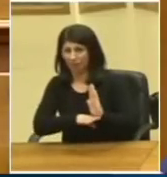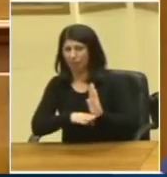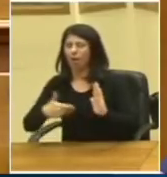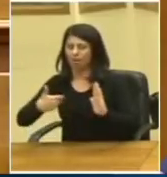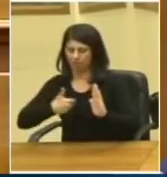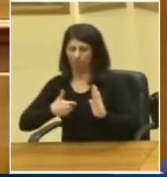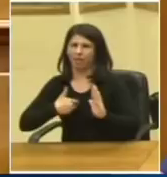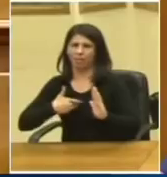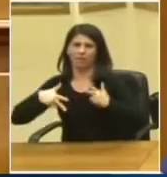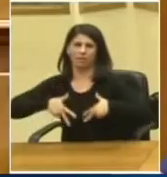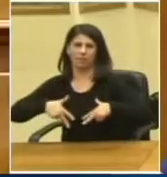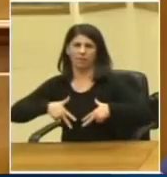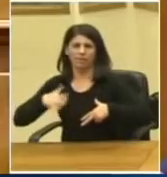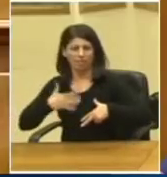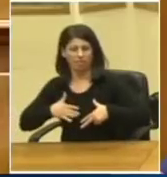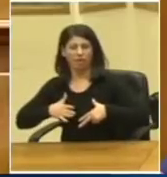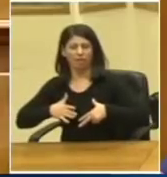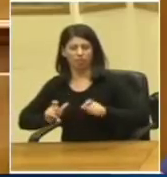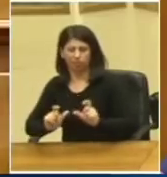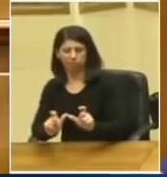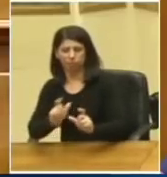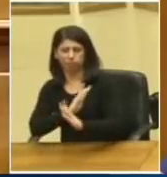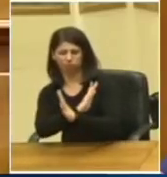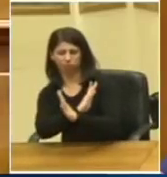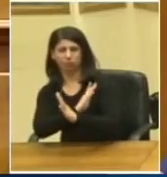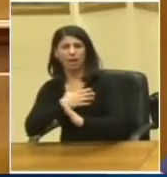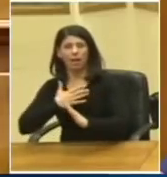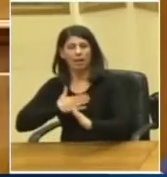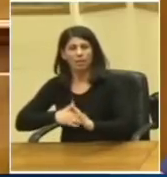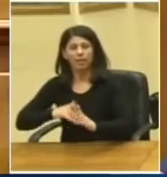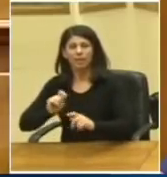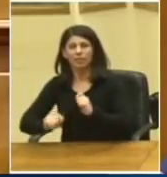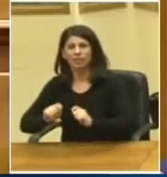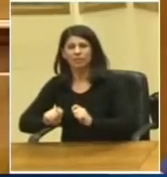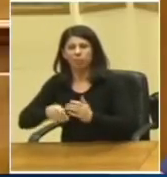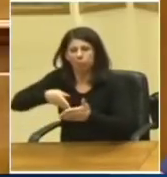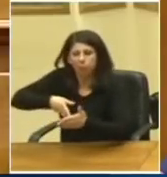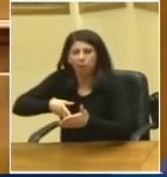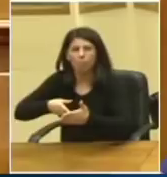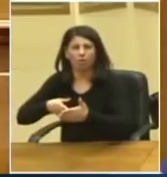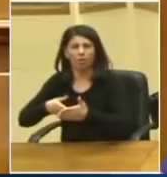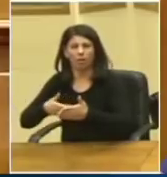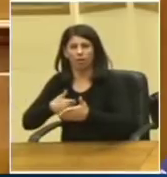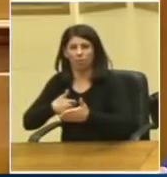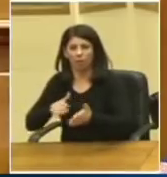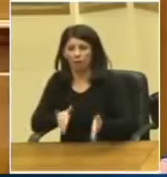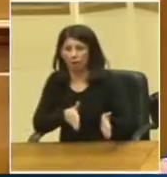επιχειρήσατε να μπλοκάρετε, να δημιουργήσετε προσκόμματα. Εμείς